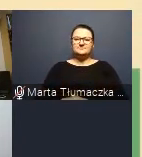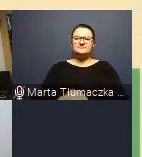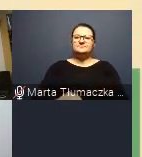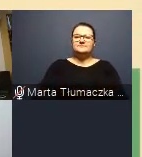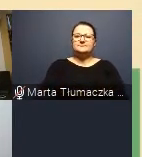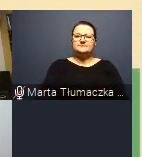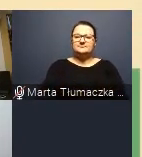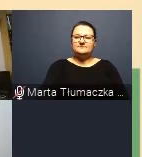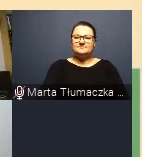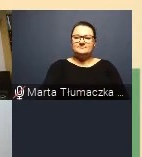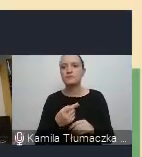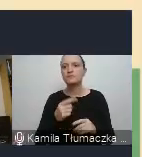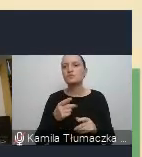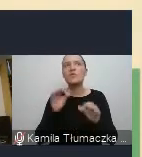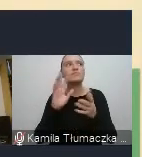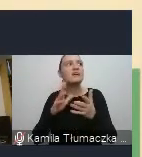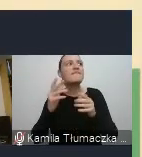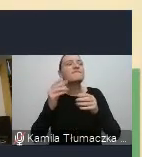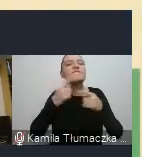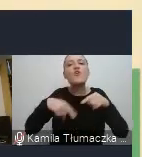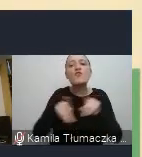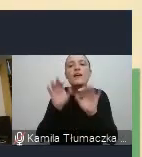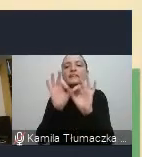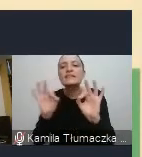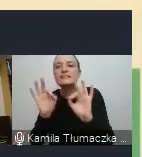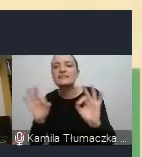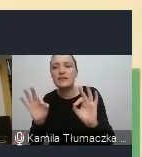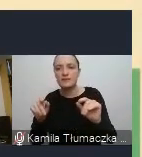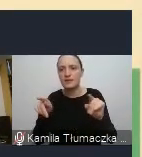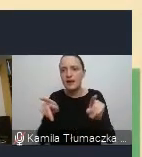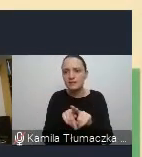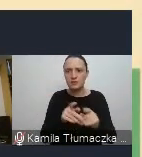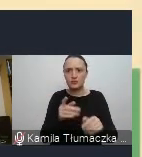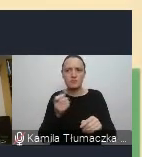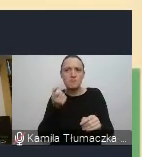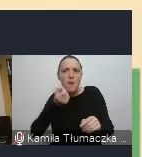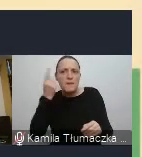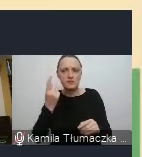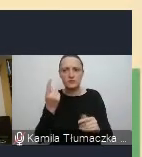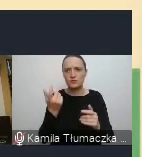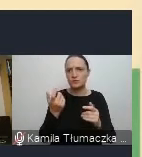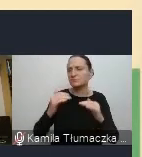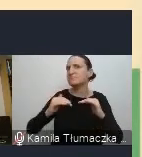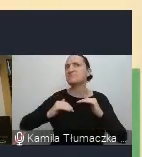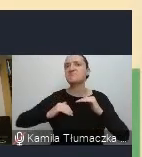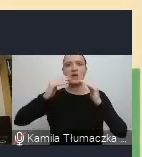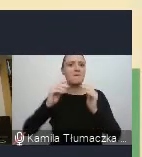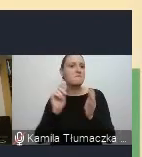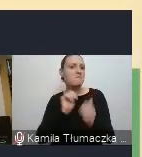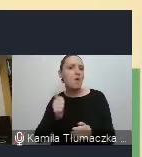Powiem, estetyka, poziom merytoryczny, pomysły są na najwyższym poziomie.